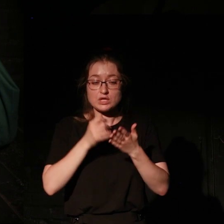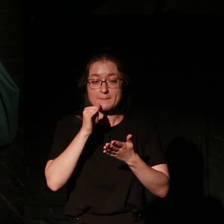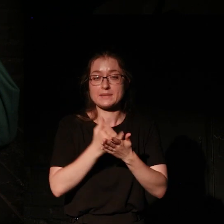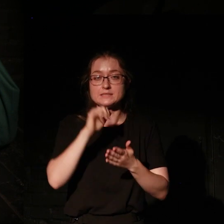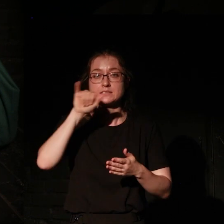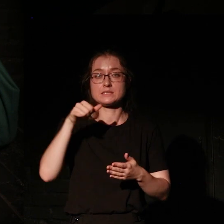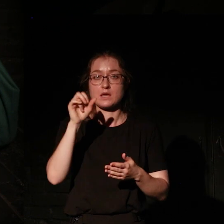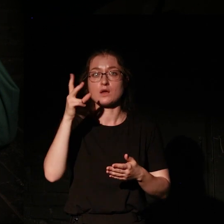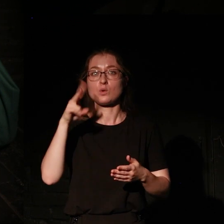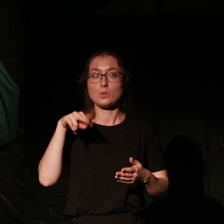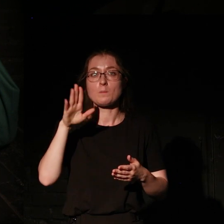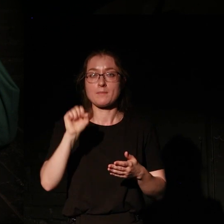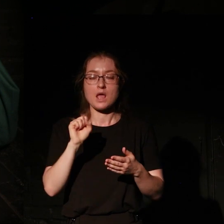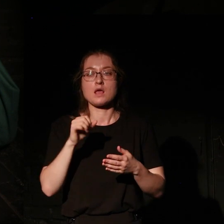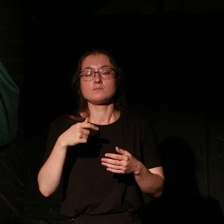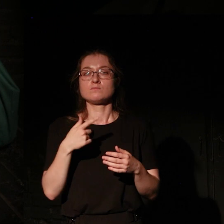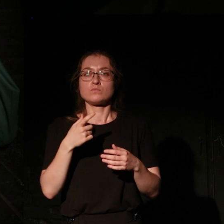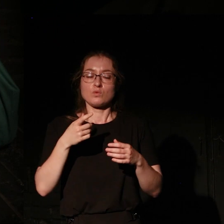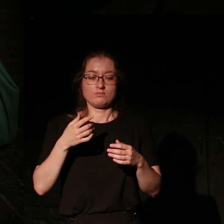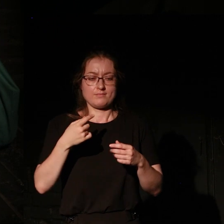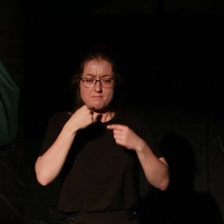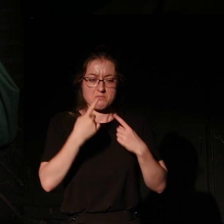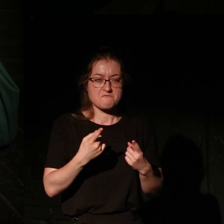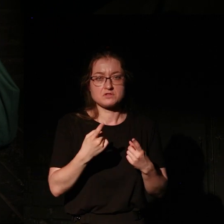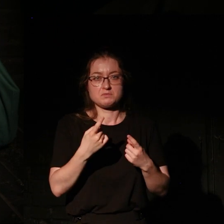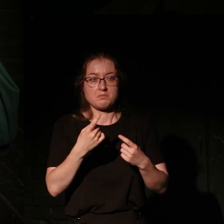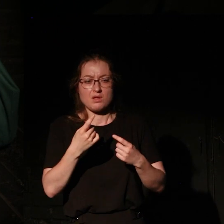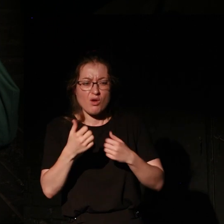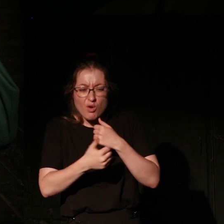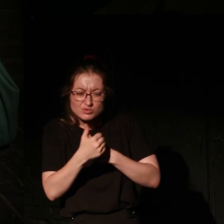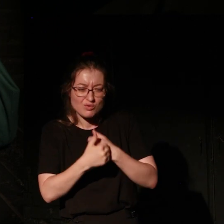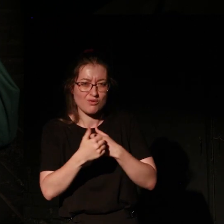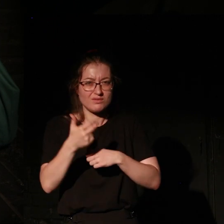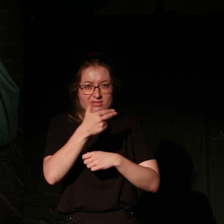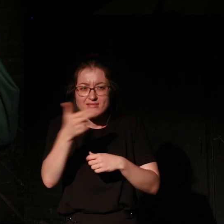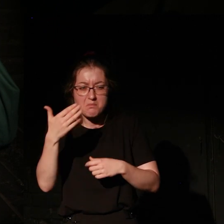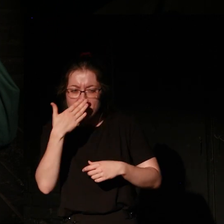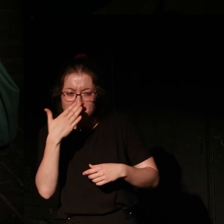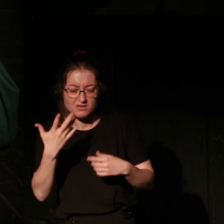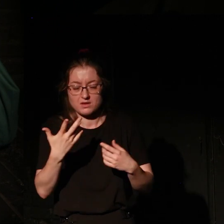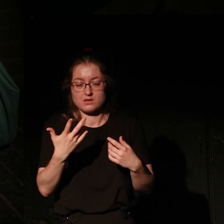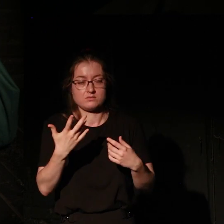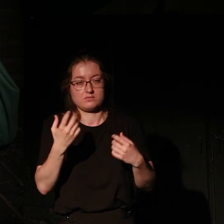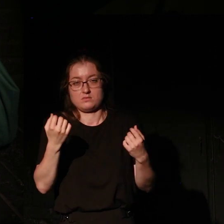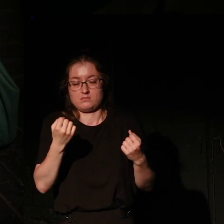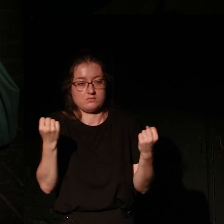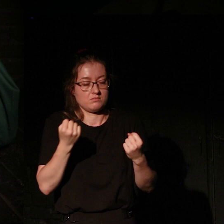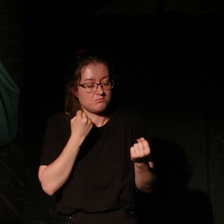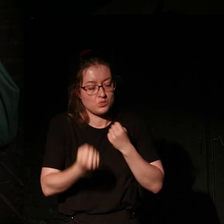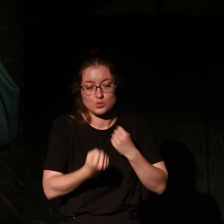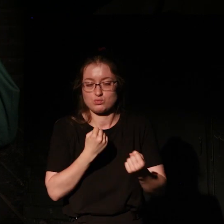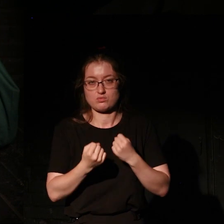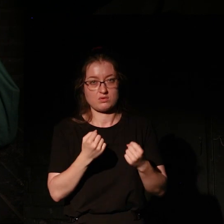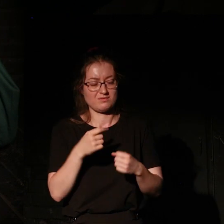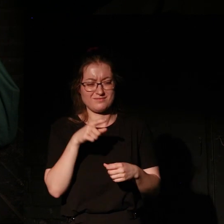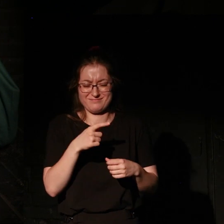bardzo trudne. Tak, o czym jest ten list? Tam jest jakiś totalny chaos. Tak?